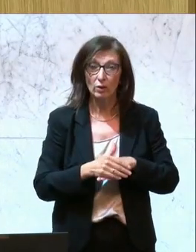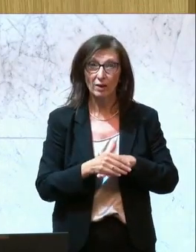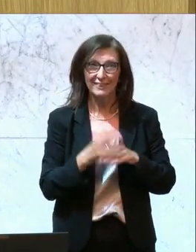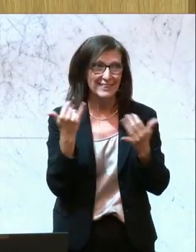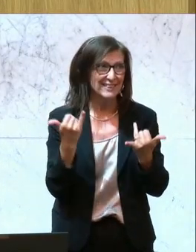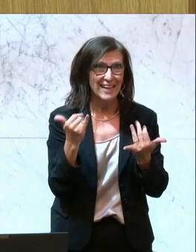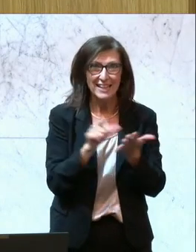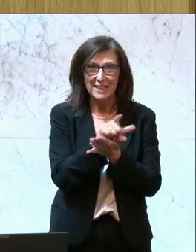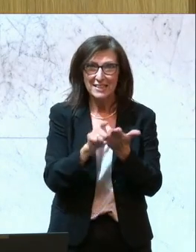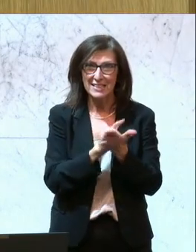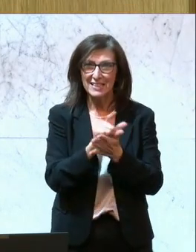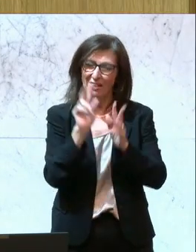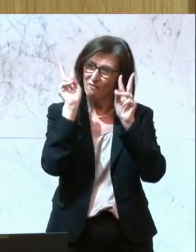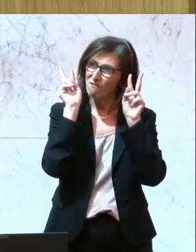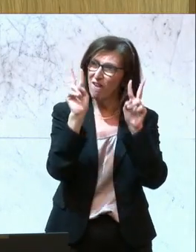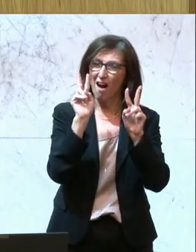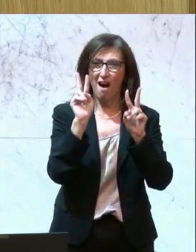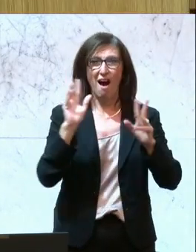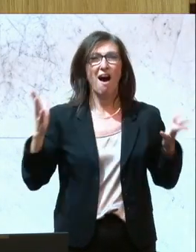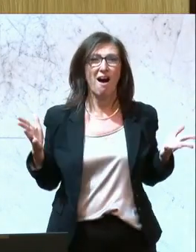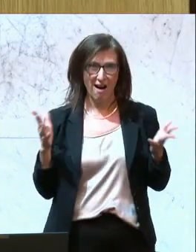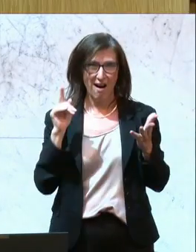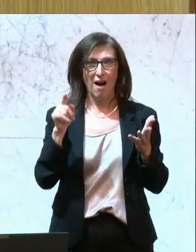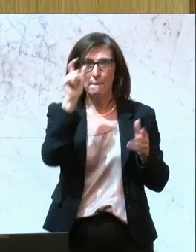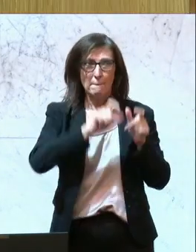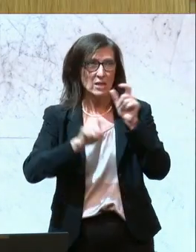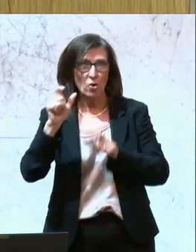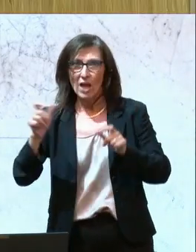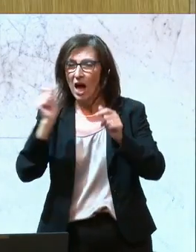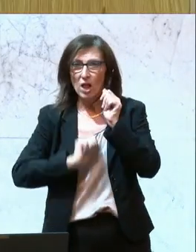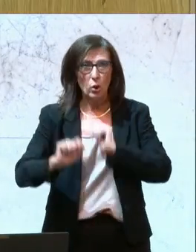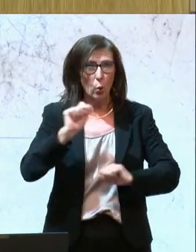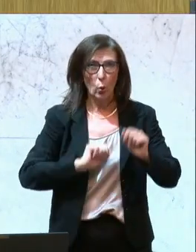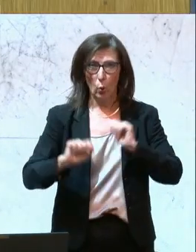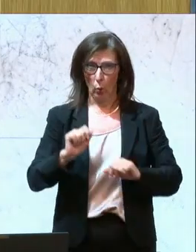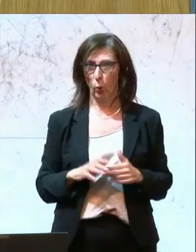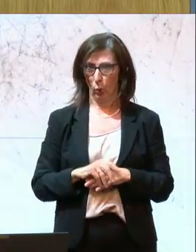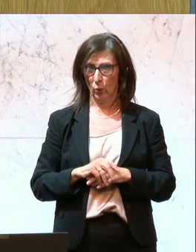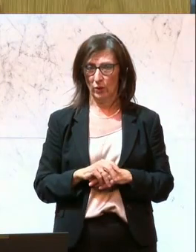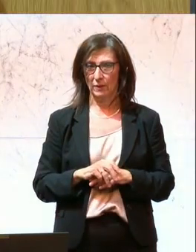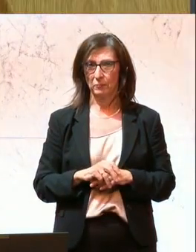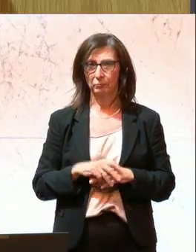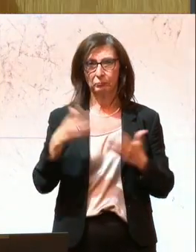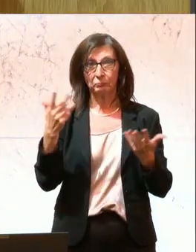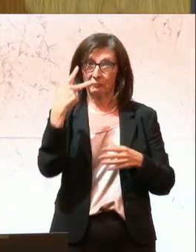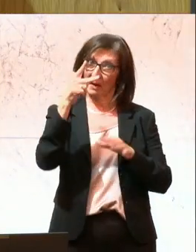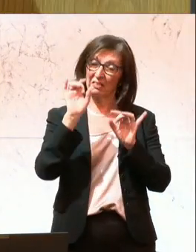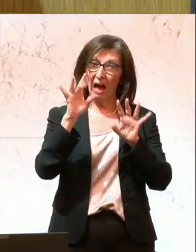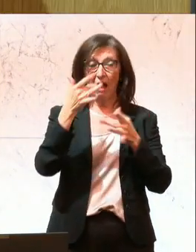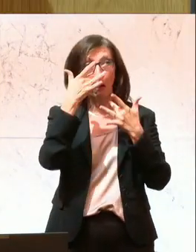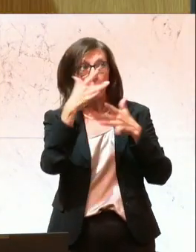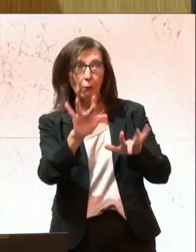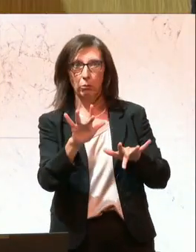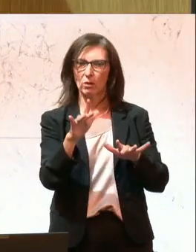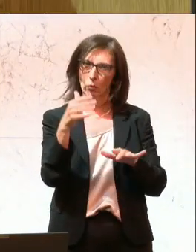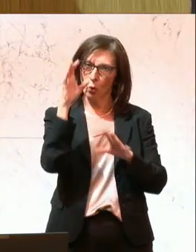grassierender Personalnot, wo sie keine einzige Antwort auf diese Frage haben. Und, das muss ich der ÖVP und der SPÖ